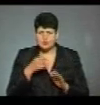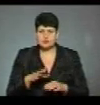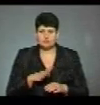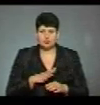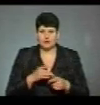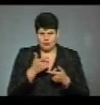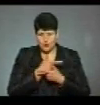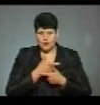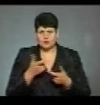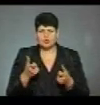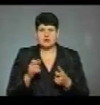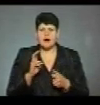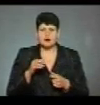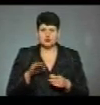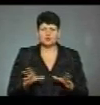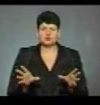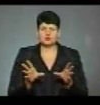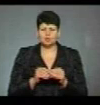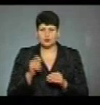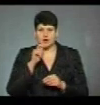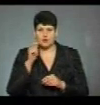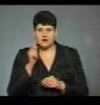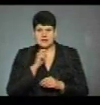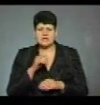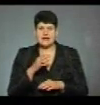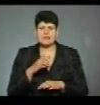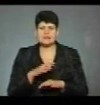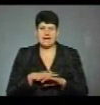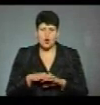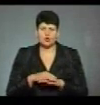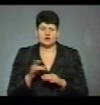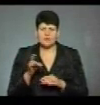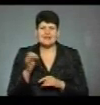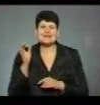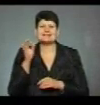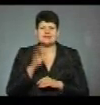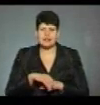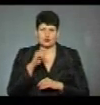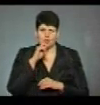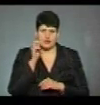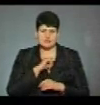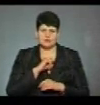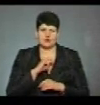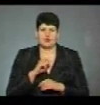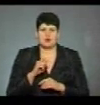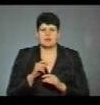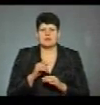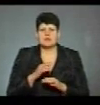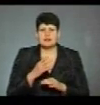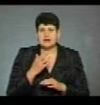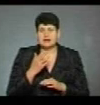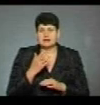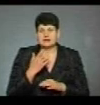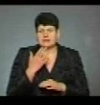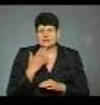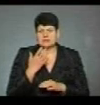відбулося проголошення Акту Злуки Української Народної Республіки та Західноукраїнської Народної Республіки. В Україні офіційно День